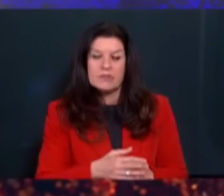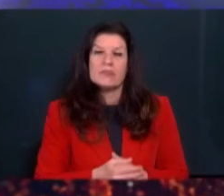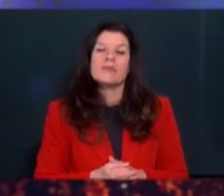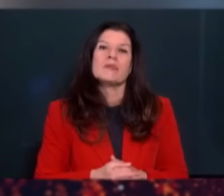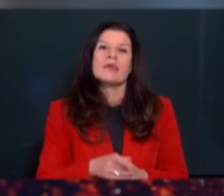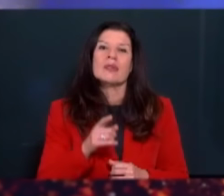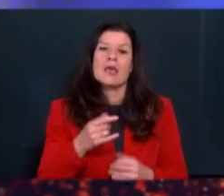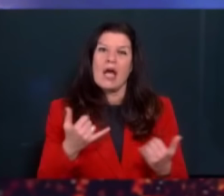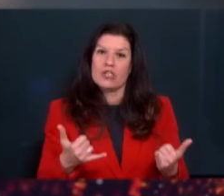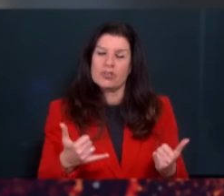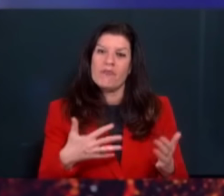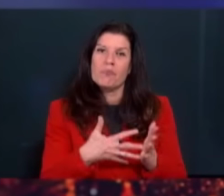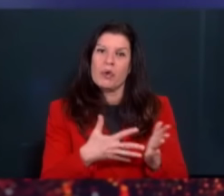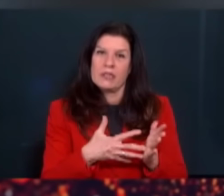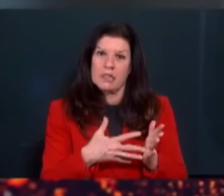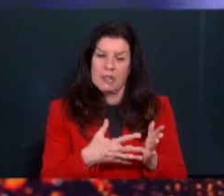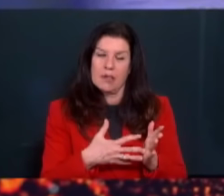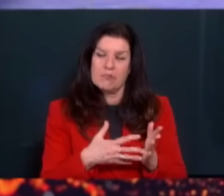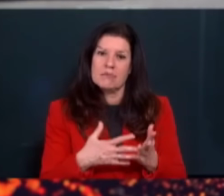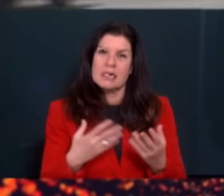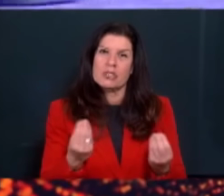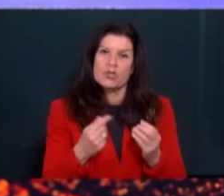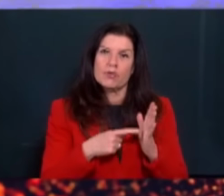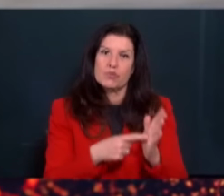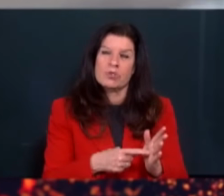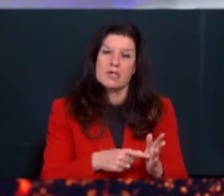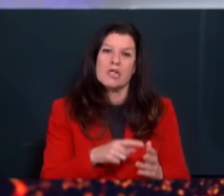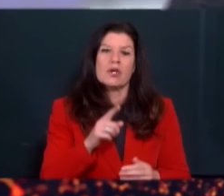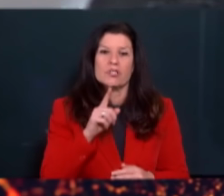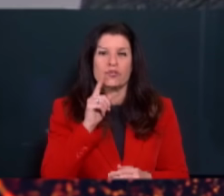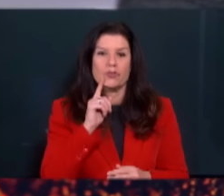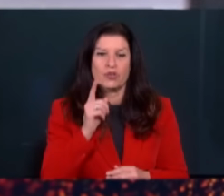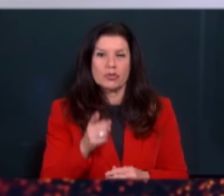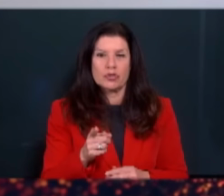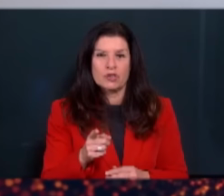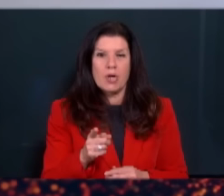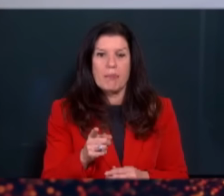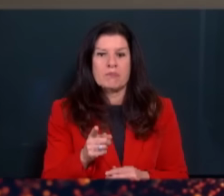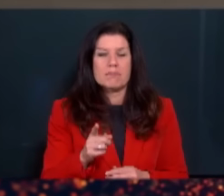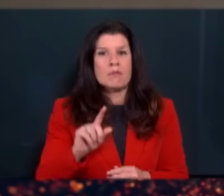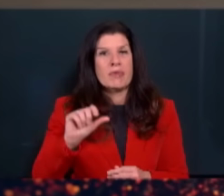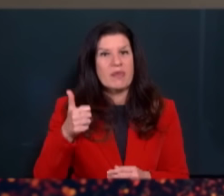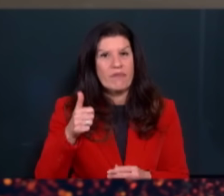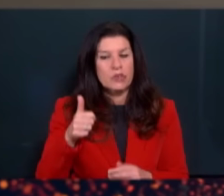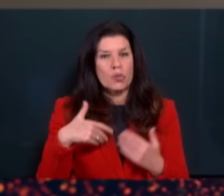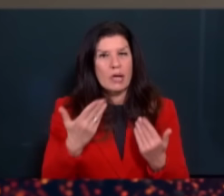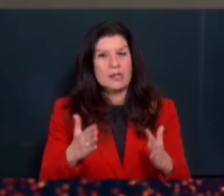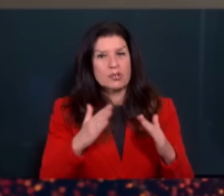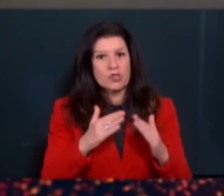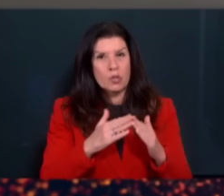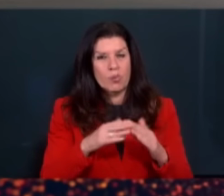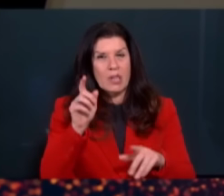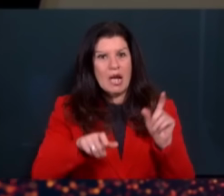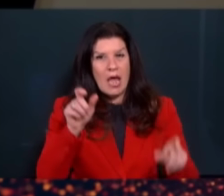המודל שנבחן בימים אלה בעיריית תל אביב נקרא Housing First, קודם כל שיקון בדרי הרחוב